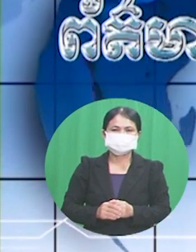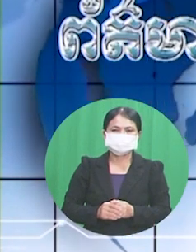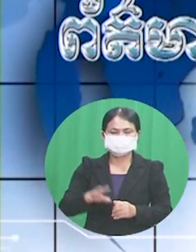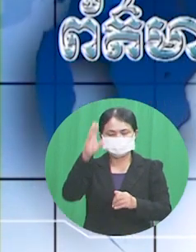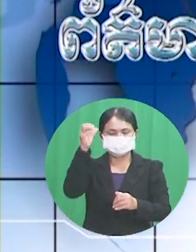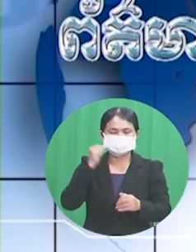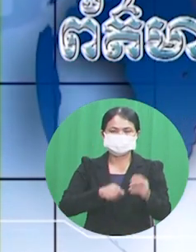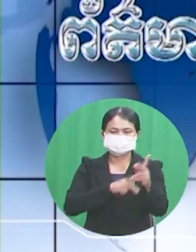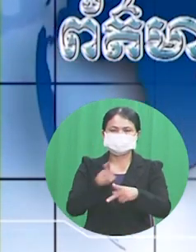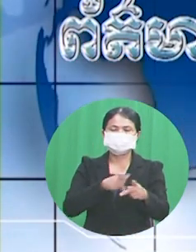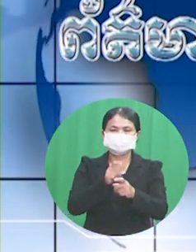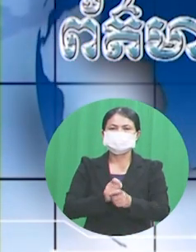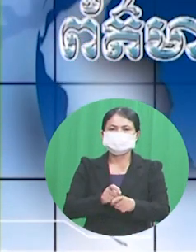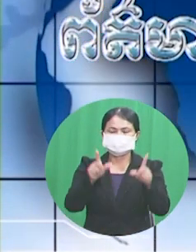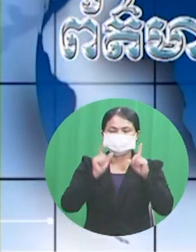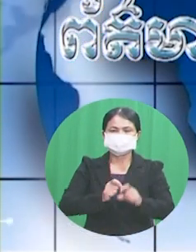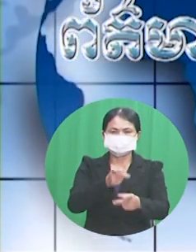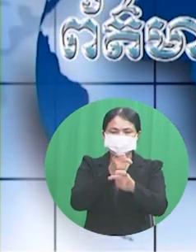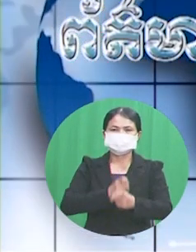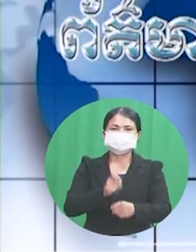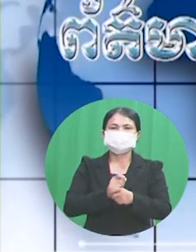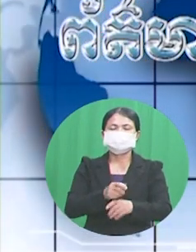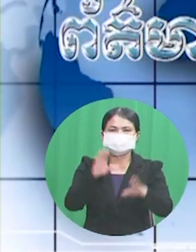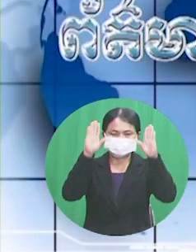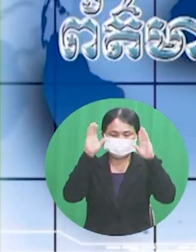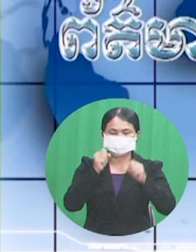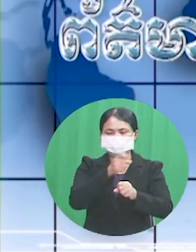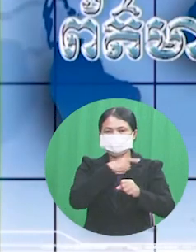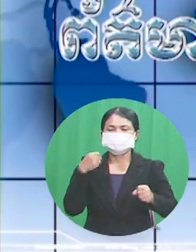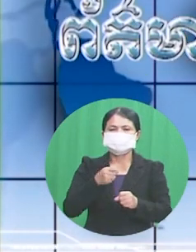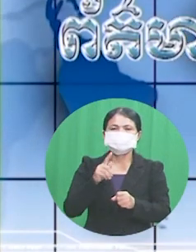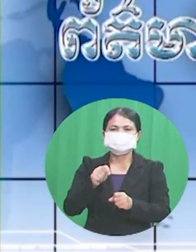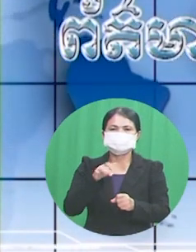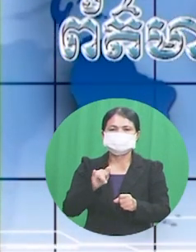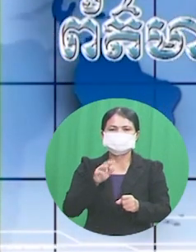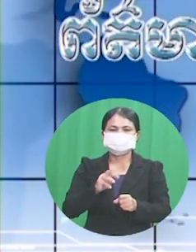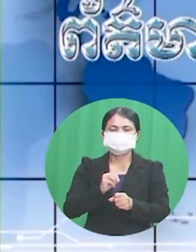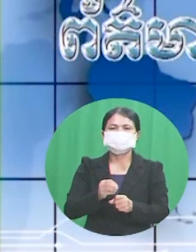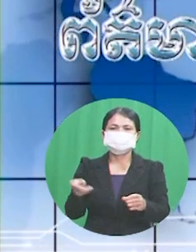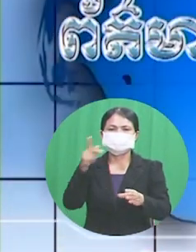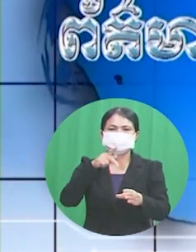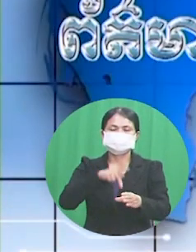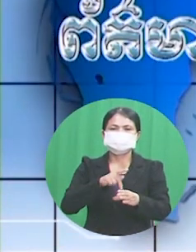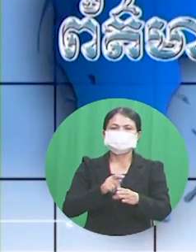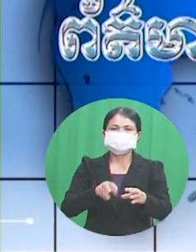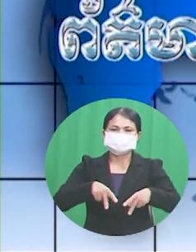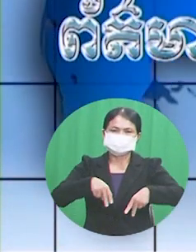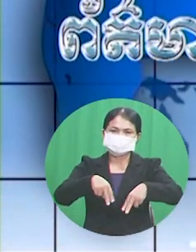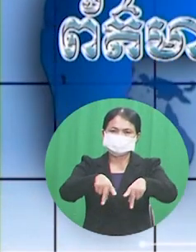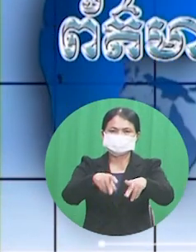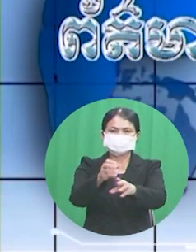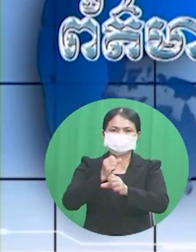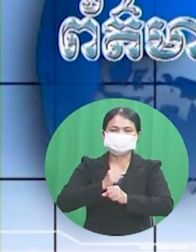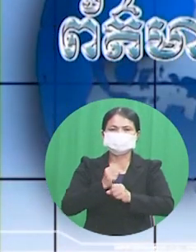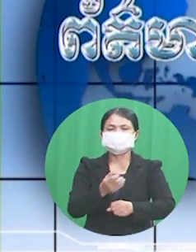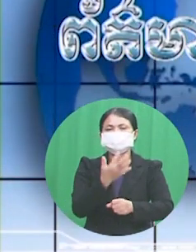លោកស្រីអ្នកនាងកញ្ញាប្រិយមិត្តទូរទស្សនិកជនជាទីគោរពប្រធានាធិបតីរុស្ស៊ីលោកវ្លាឌីមៀរពូទីនបានចូលរួមក្នុងព្យុហយាត្រាកងទ័ព